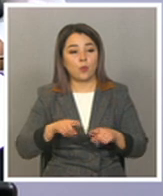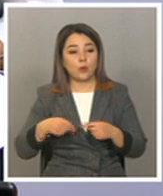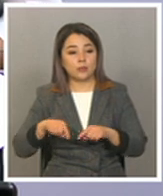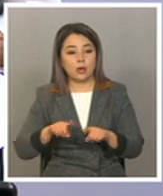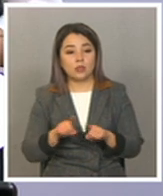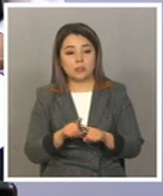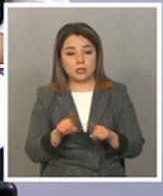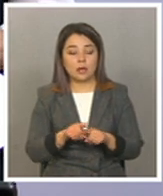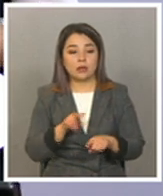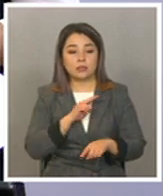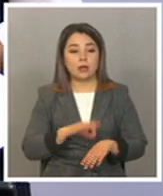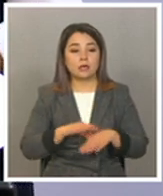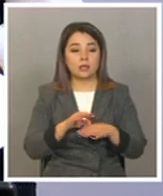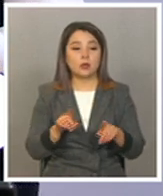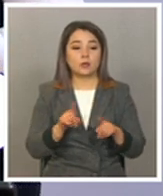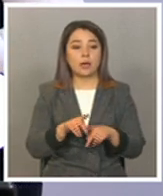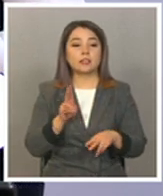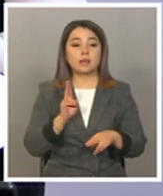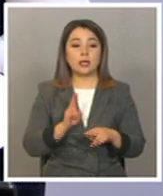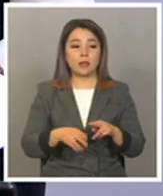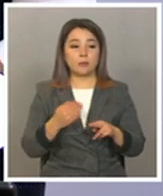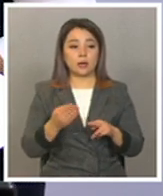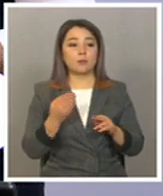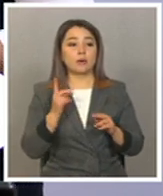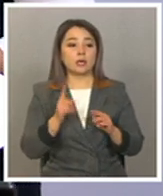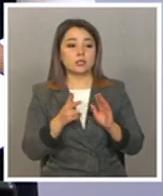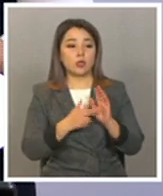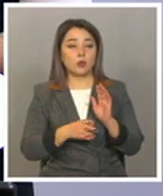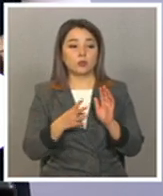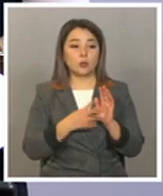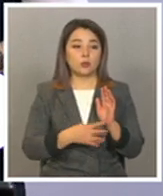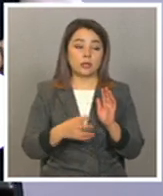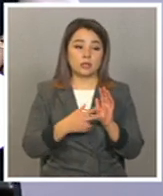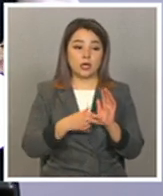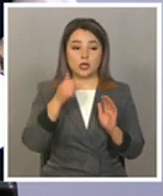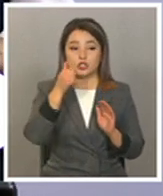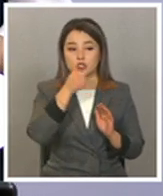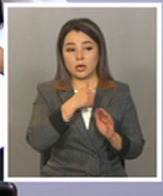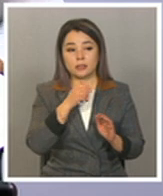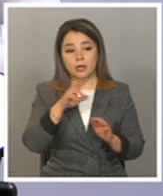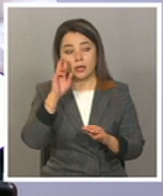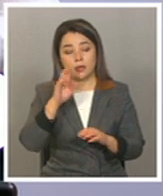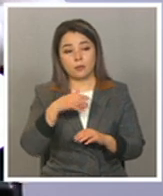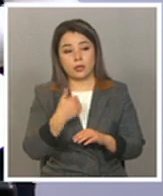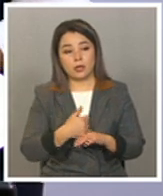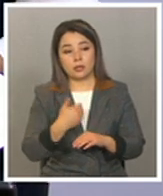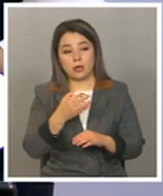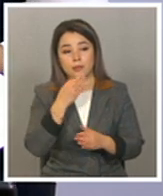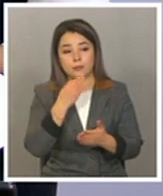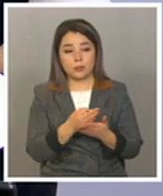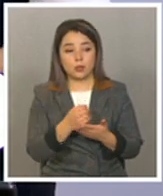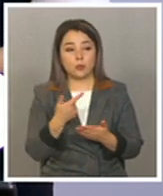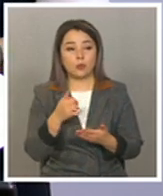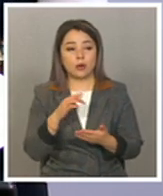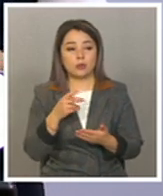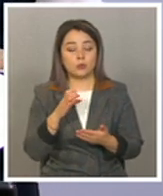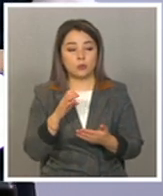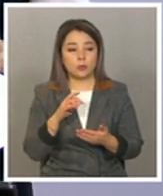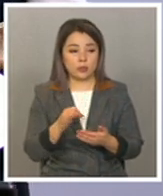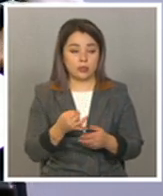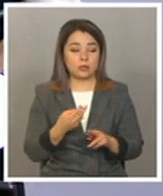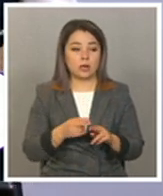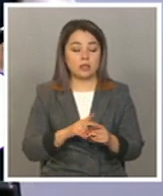осындай іс-әрекетінен кейін 1898 жылы император Гуан Сюй